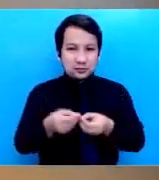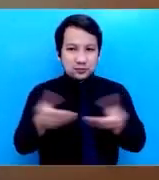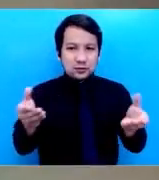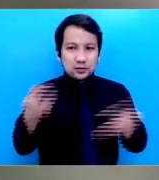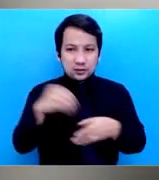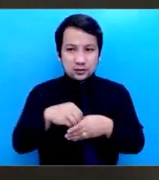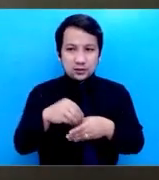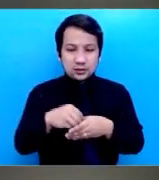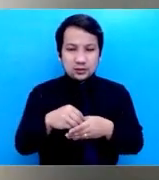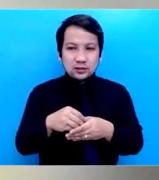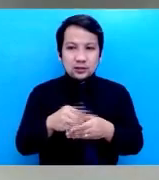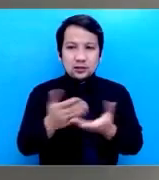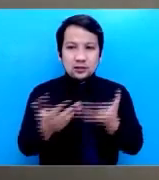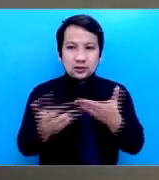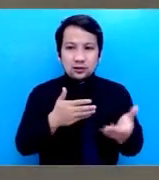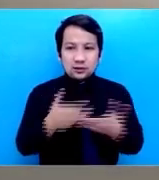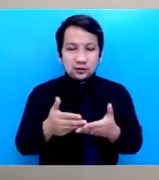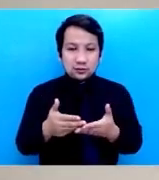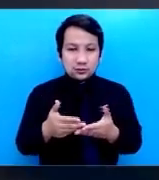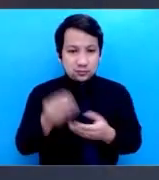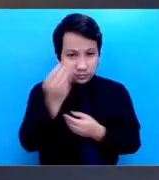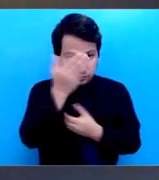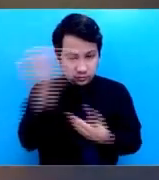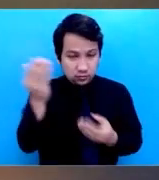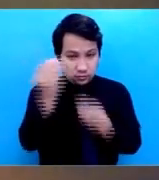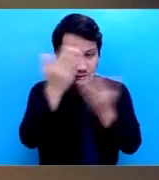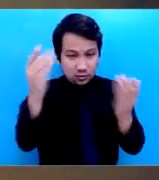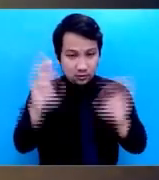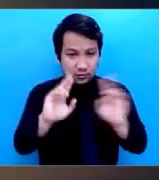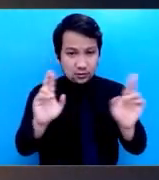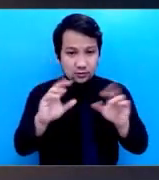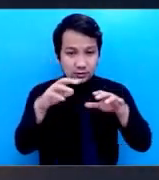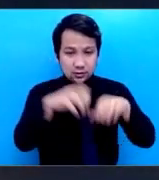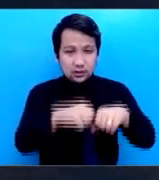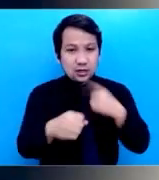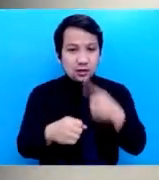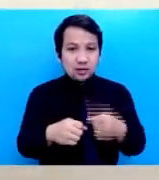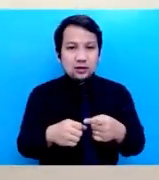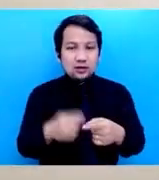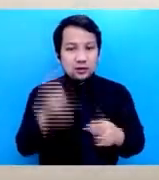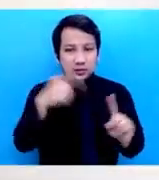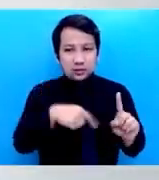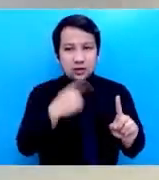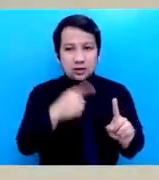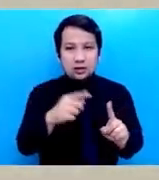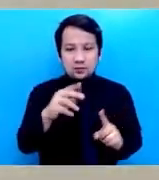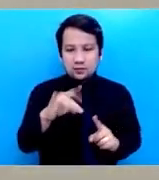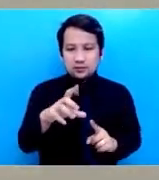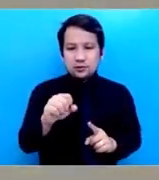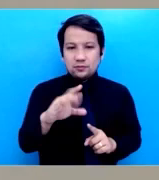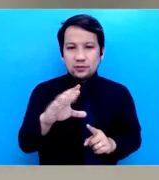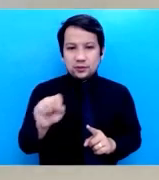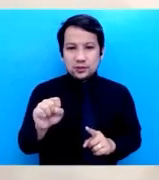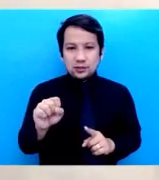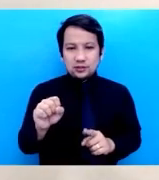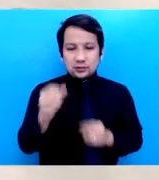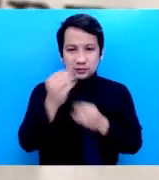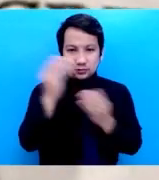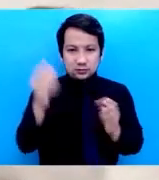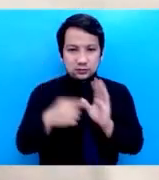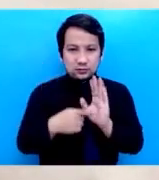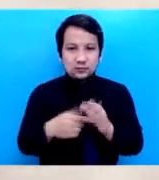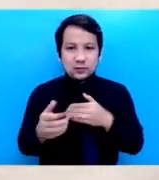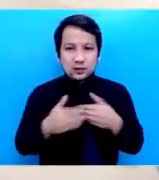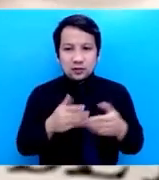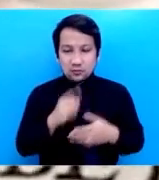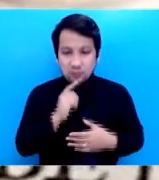stall. Kaya sa hudyat ng mga operatiba, inaresto ang sospek na kinilalang si Marcelo Cabansag. Kinumpiska rin ng pulis ang mga gamit